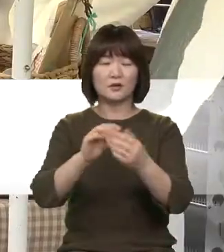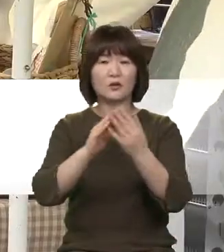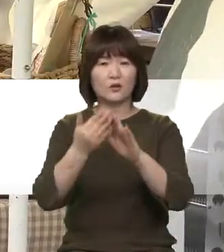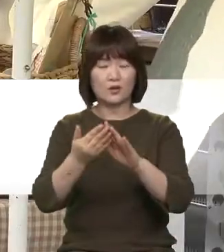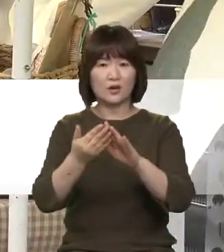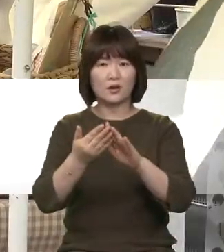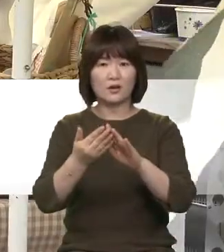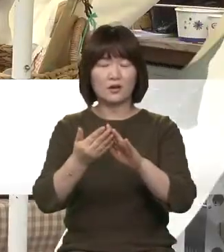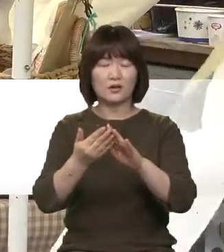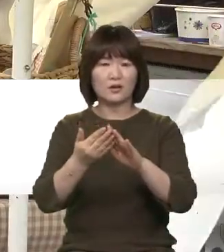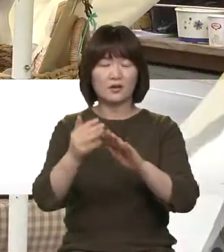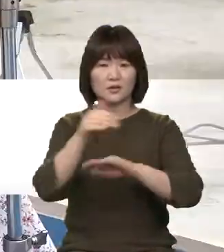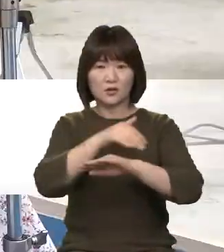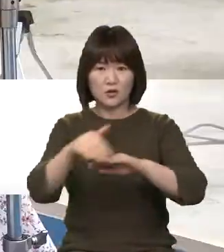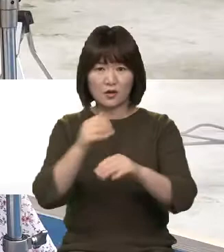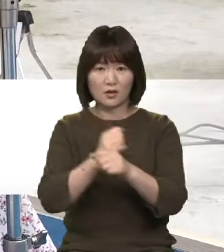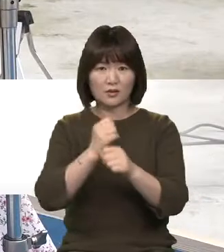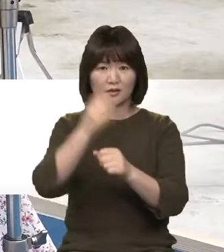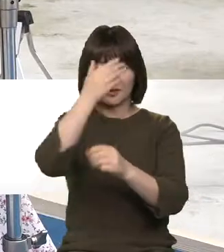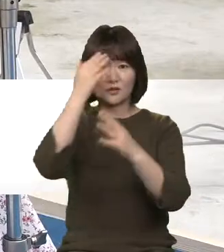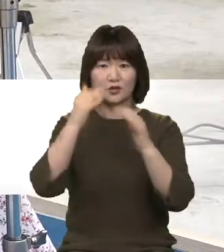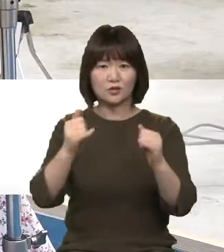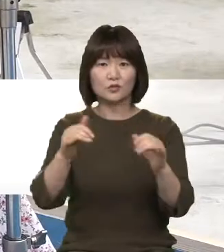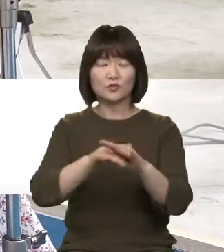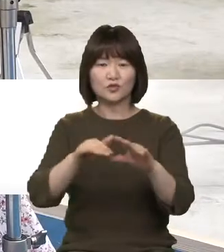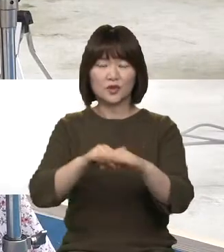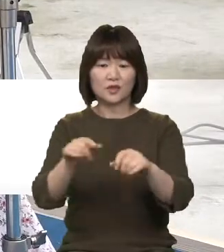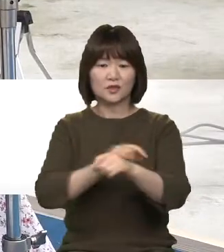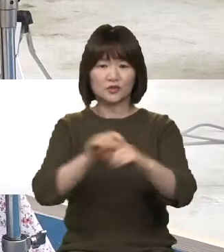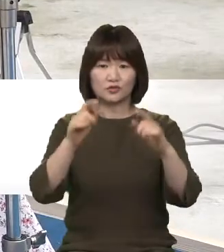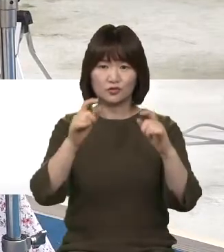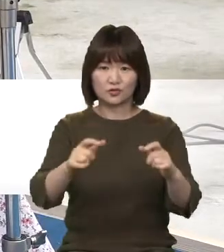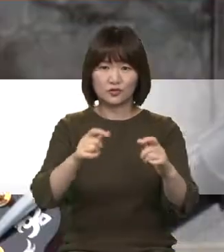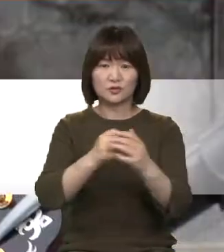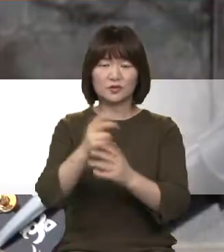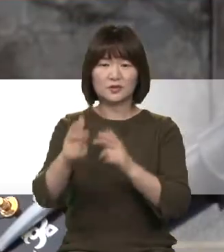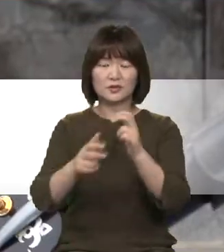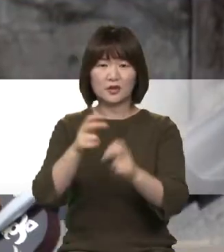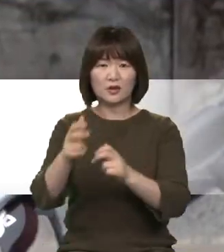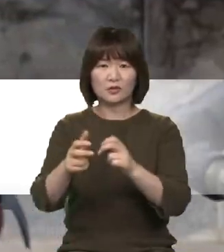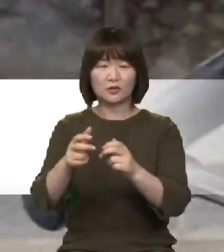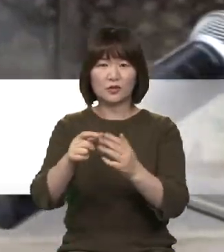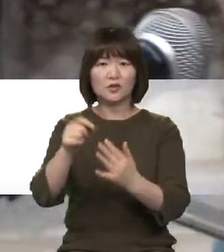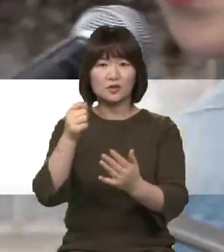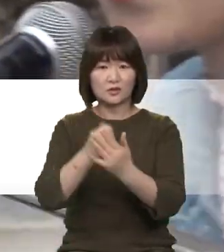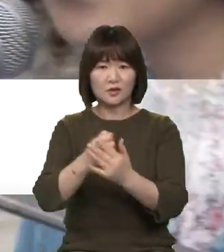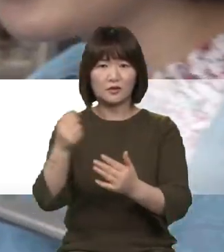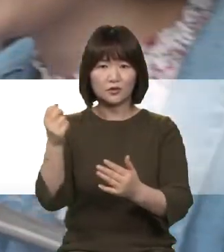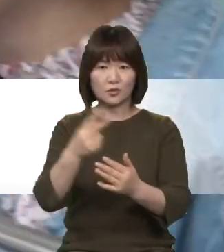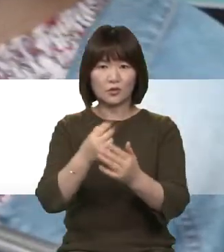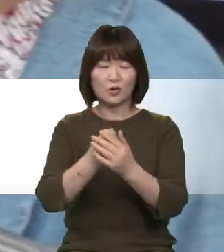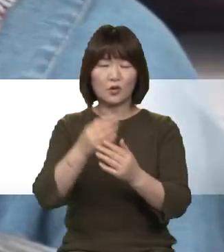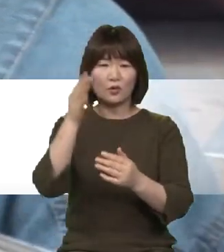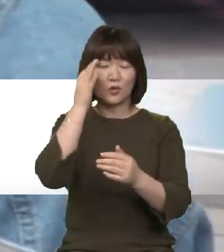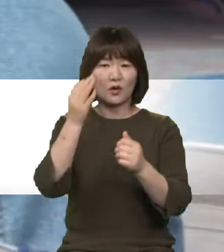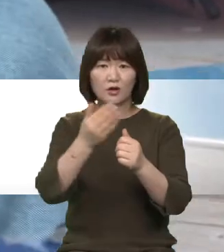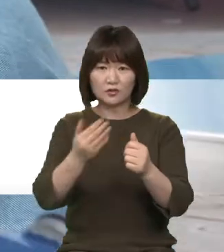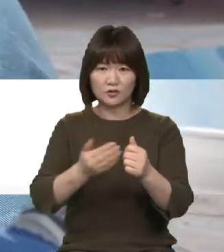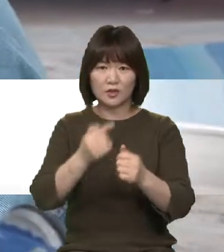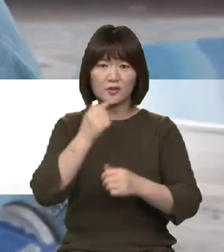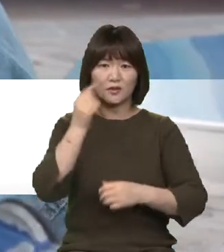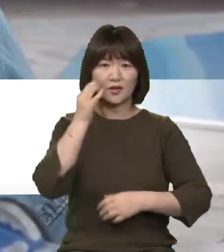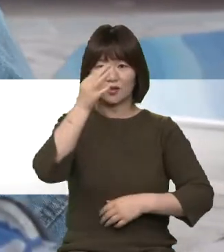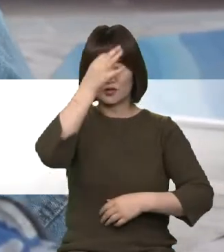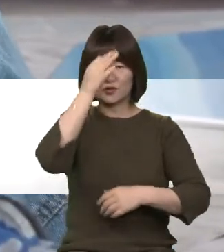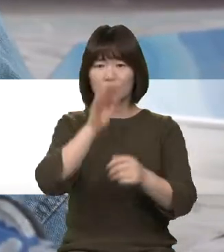전략으로 제시된 순환형 문화 공영개발 청년 문화 특구를 문화도시 파트너 사업 으로 설정한 정 포항 문화 및 포항